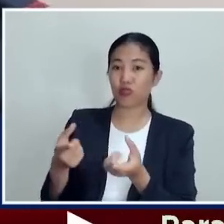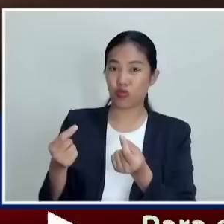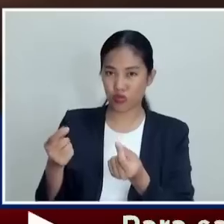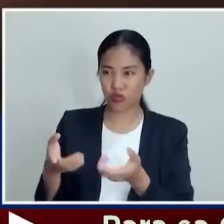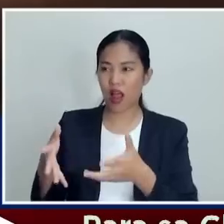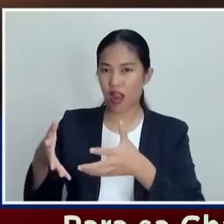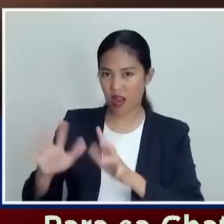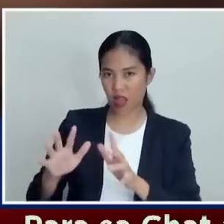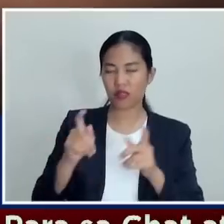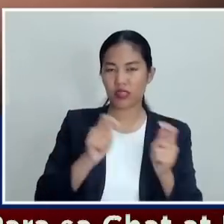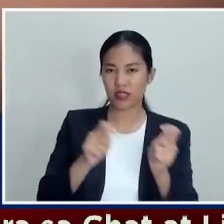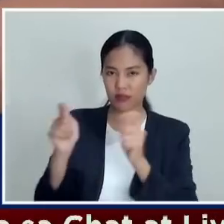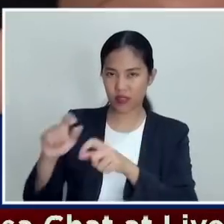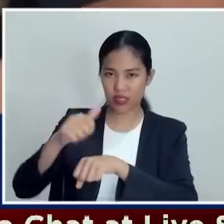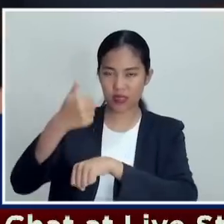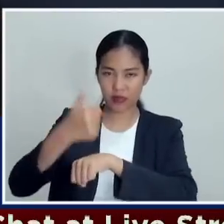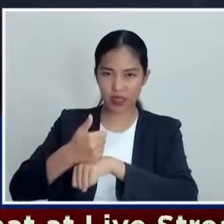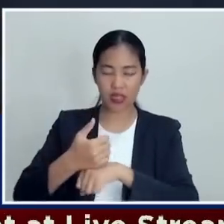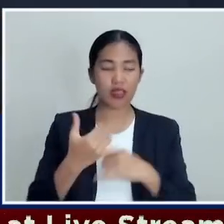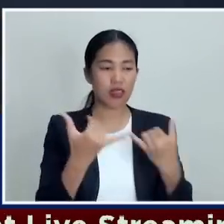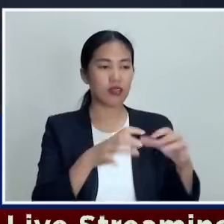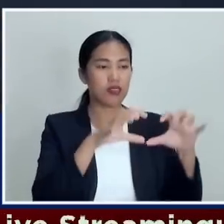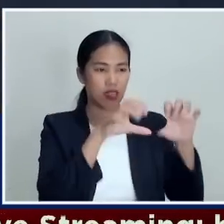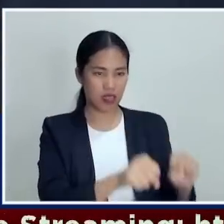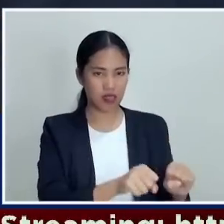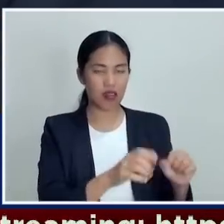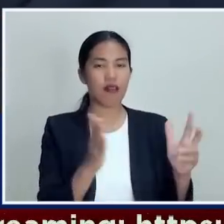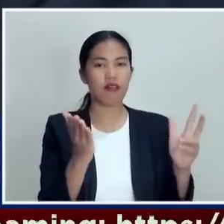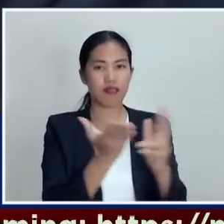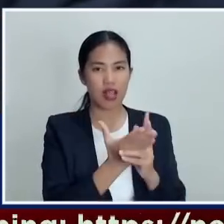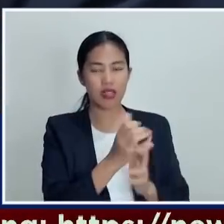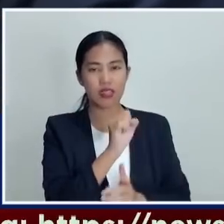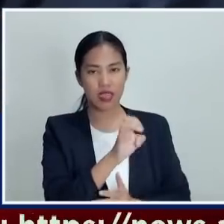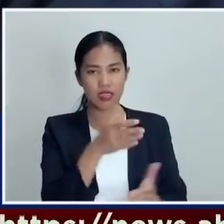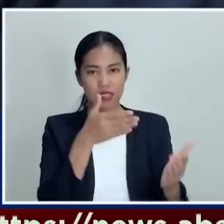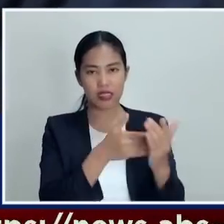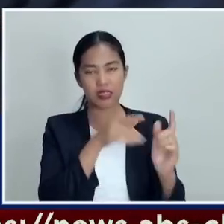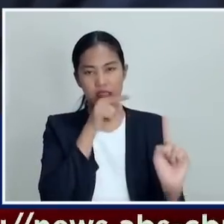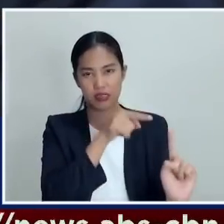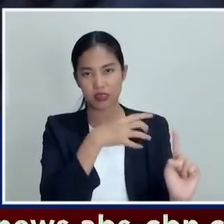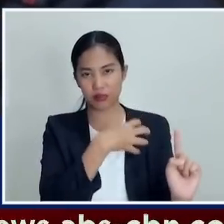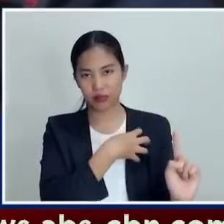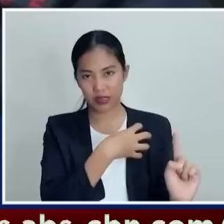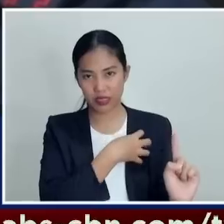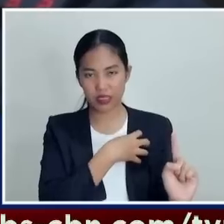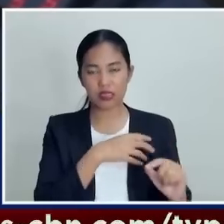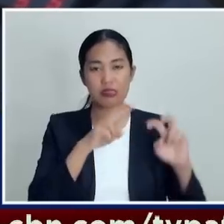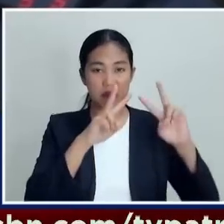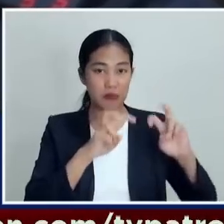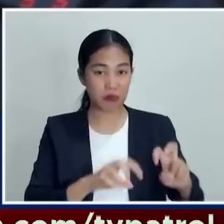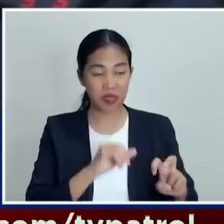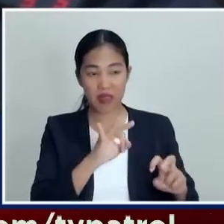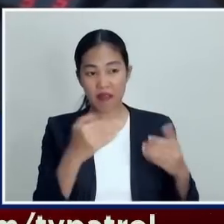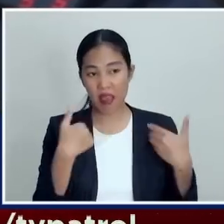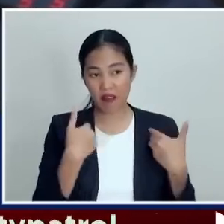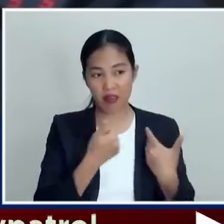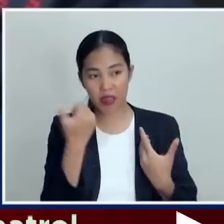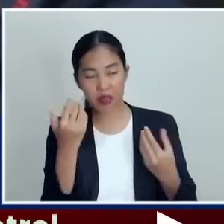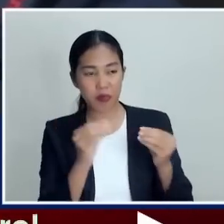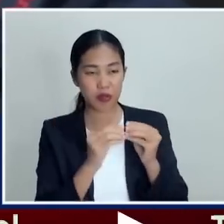at nakadagdang sampahan ng patong-patong na kaso. Inaalam din kung may kasabwat ang naturang